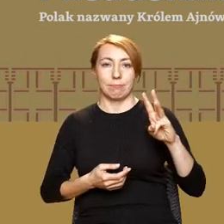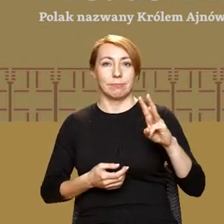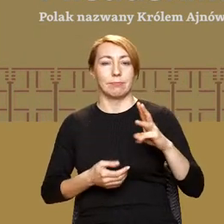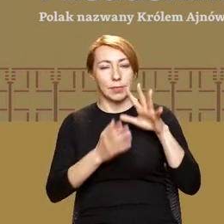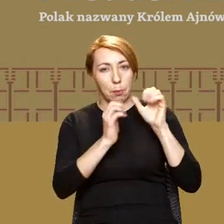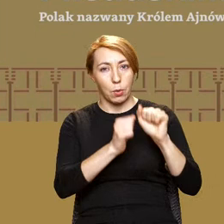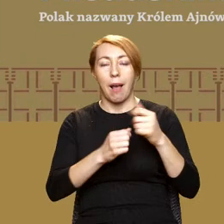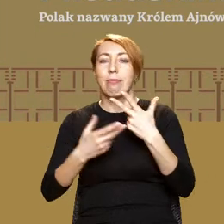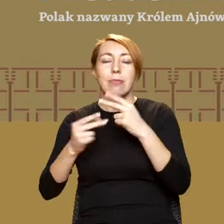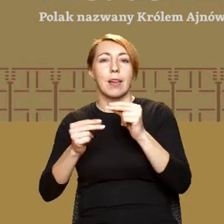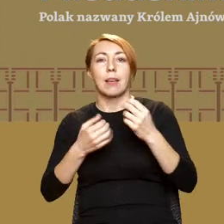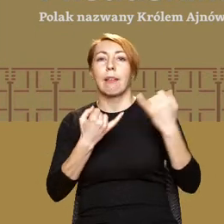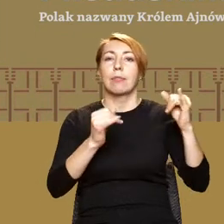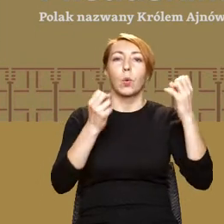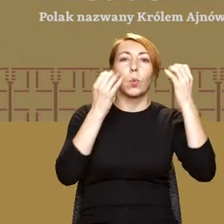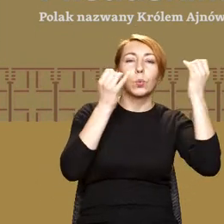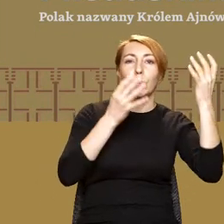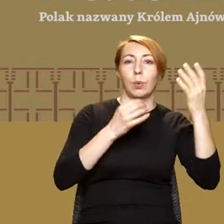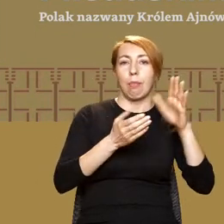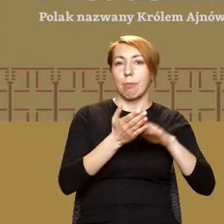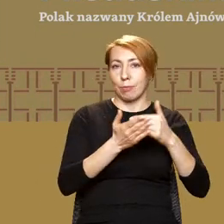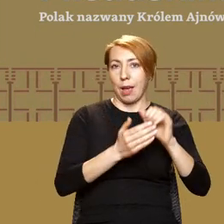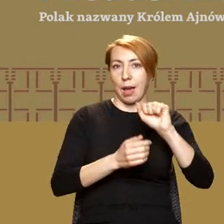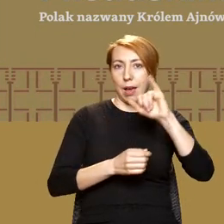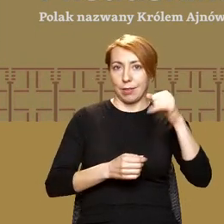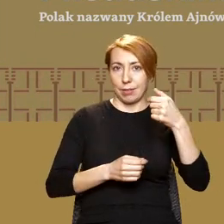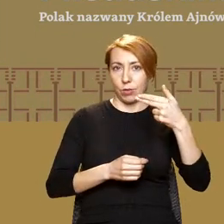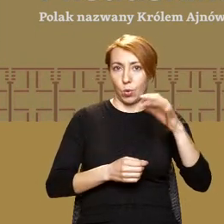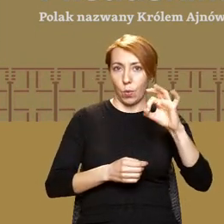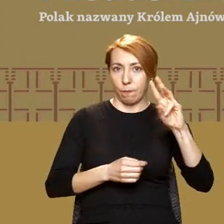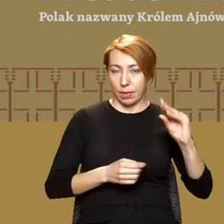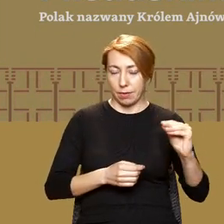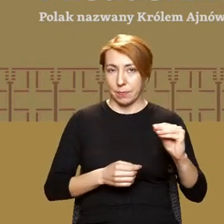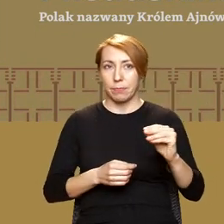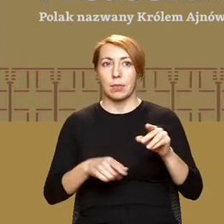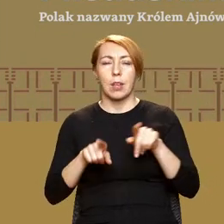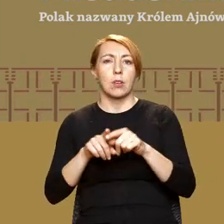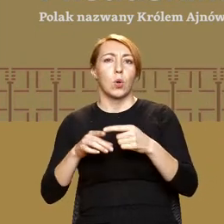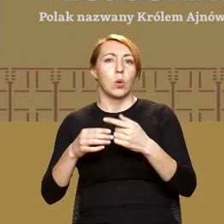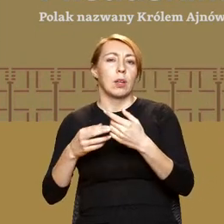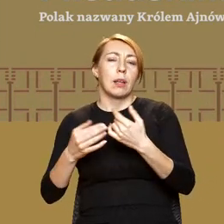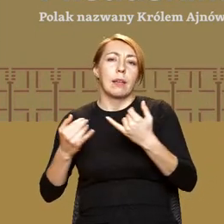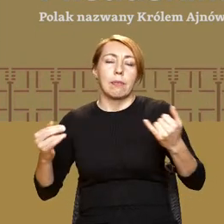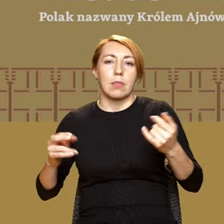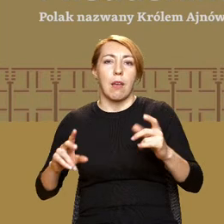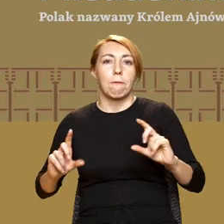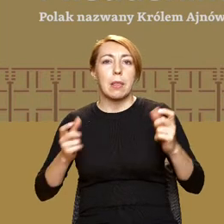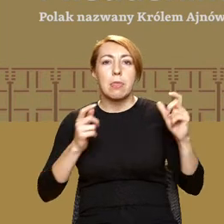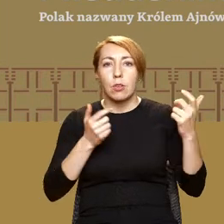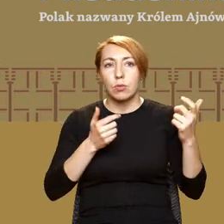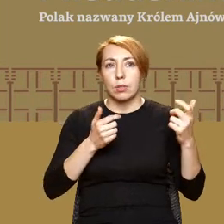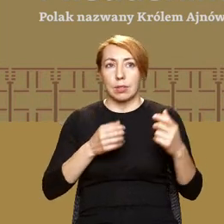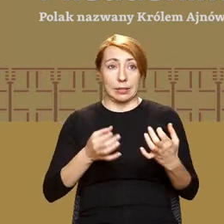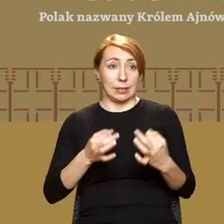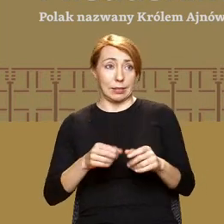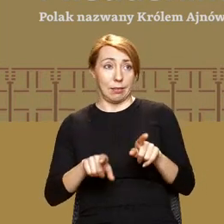innymi kulturami. Potem, proszę Państwa, mamy różne wydarzenia, między innymi też są dzisiaj z nami obecni. Film